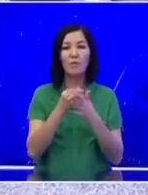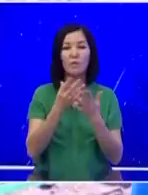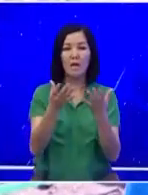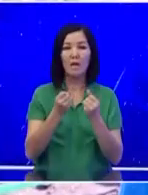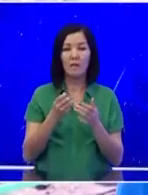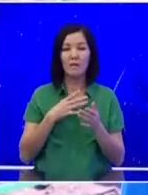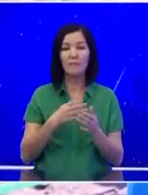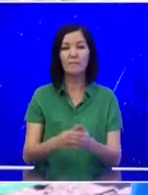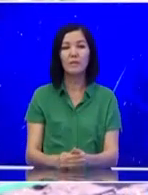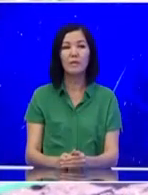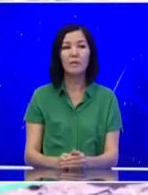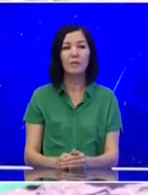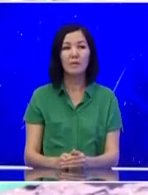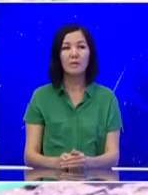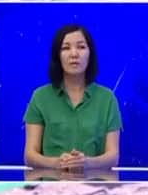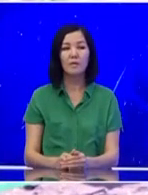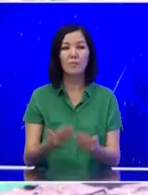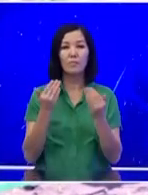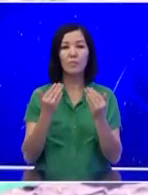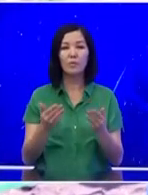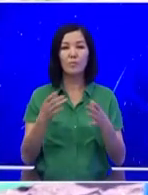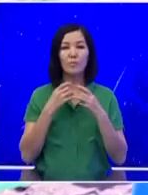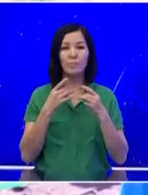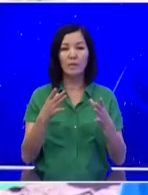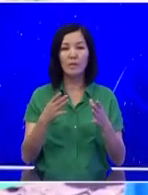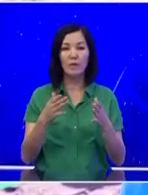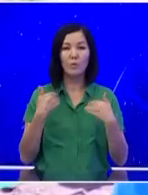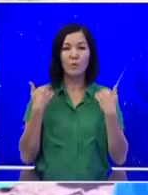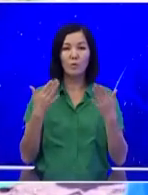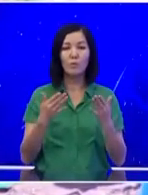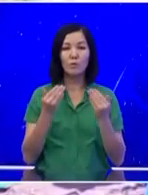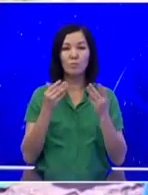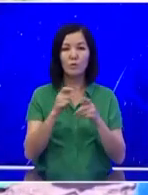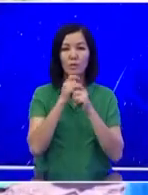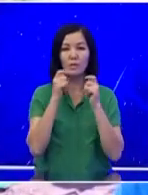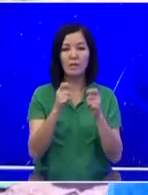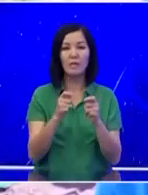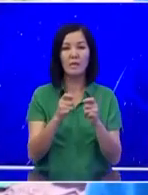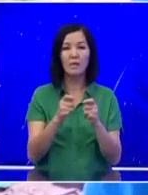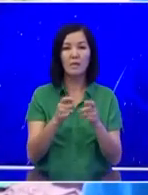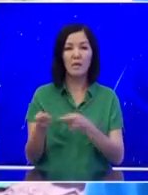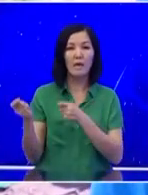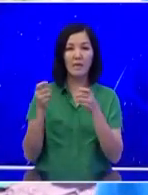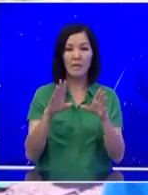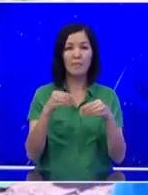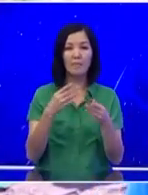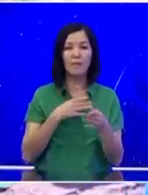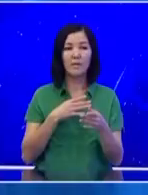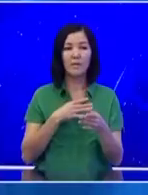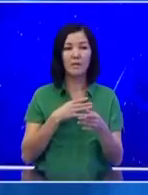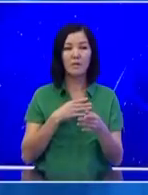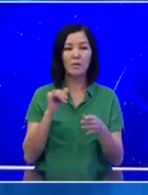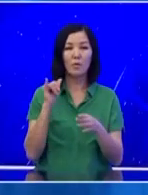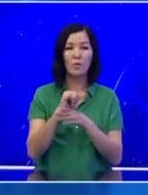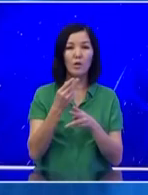алған. Бүгінгі балалар мерекесі құтты болсын. Бізге бүгін сыйлық келіп жатыр. Қонақтар көп-көп